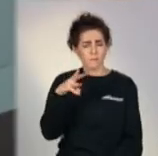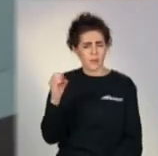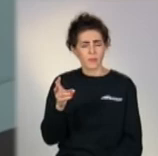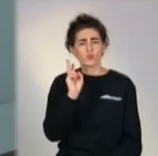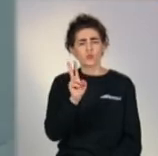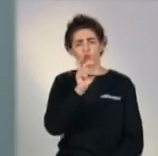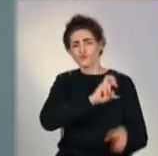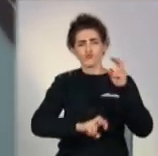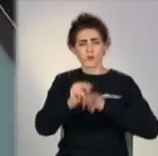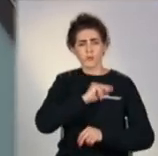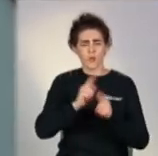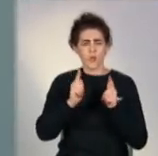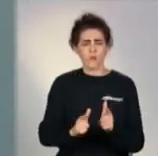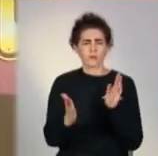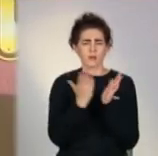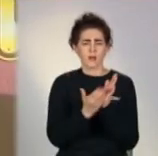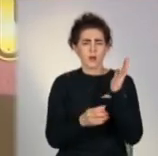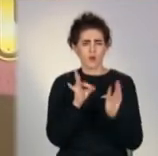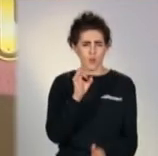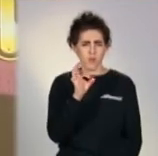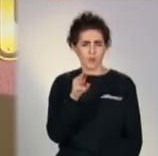роботу – чат-бот з вакансіями. Нині є